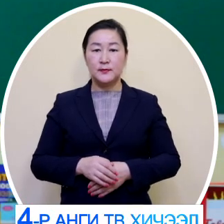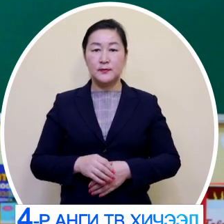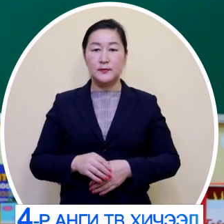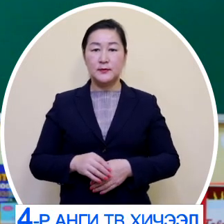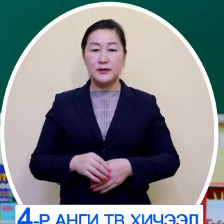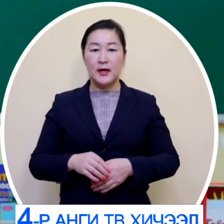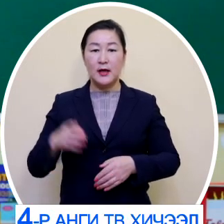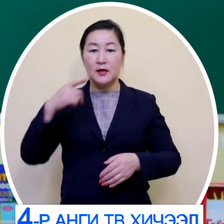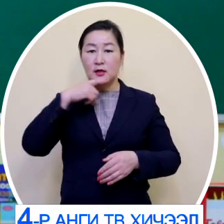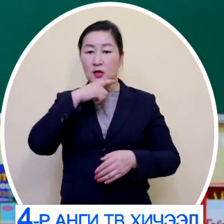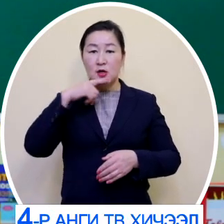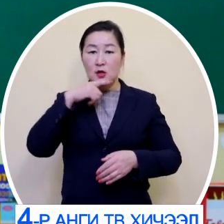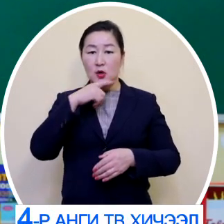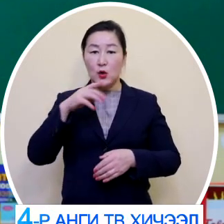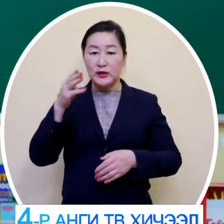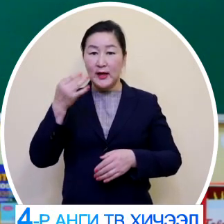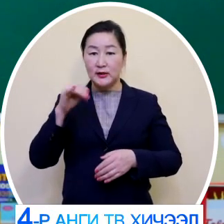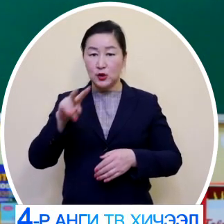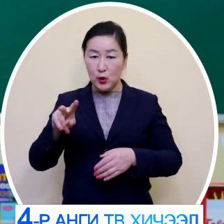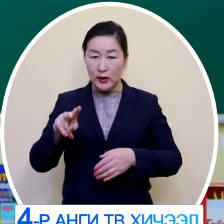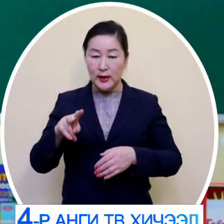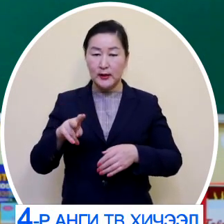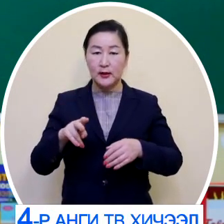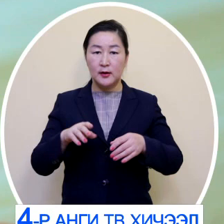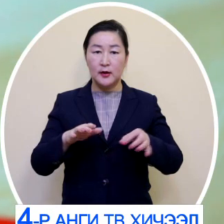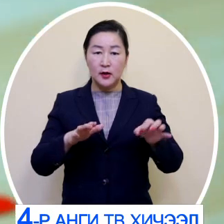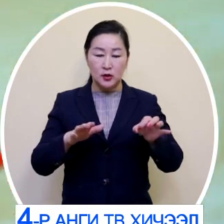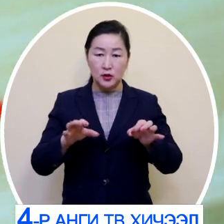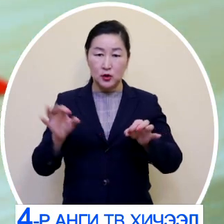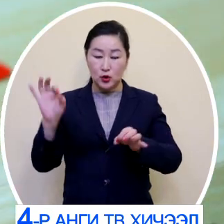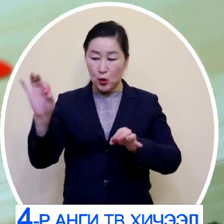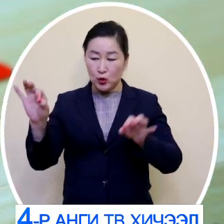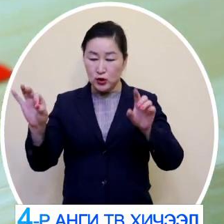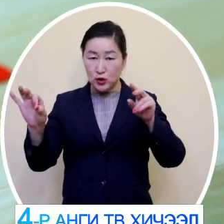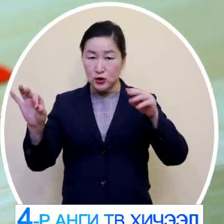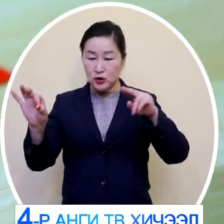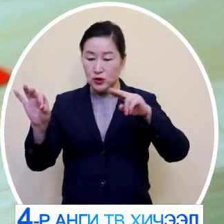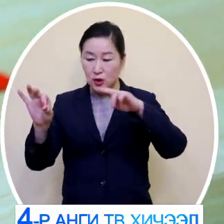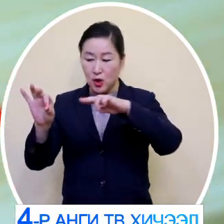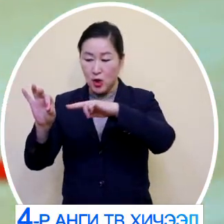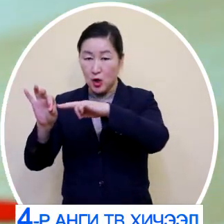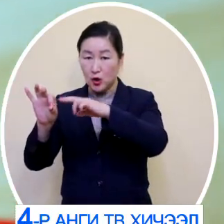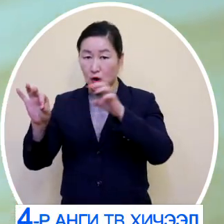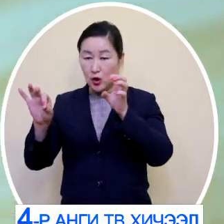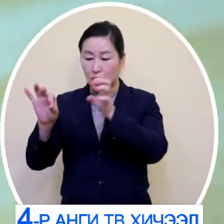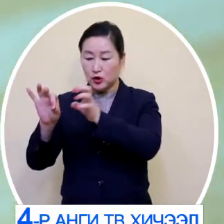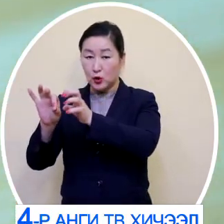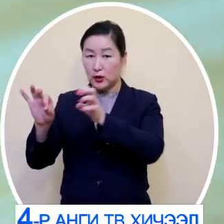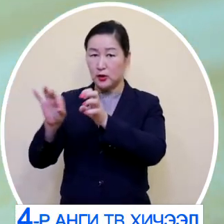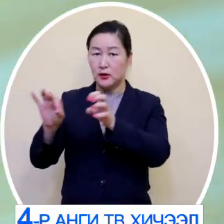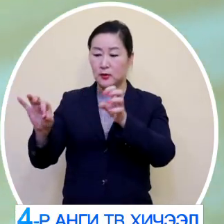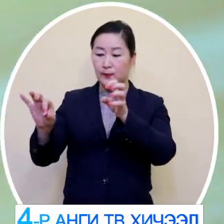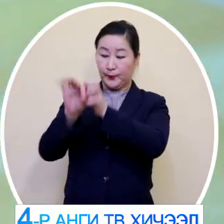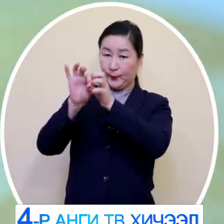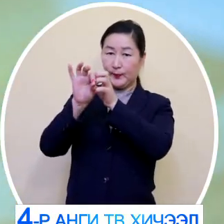За, улаан туйлаар улаан өнгийг тэмдэглэсэн туйлаар ордуулад үзье. Таталцж байна. Тэгэхээр